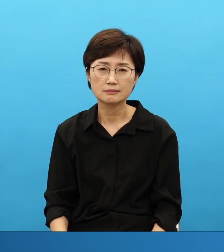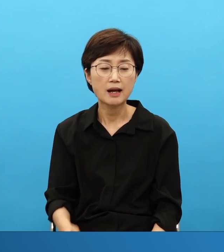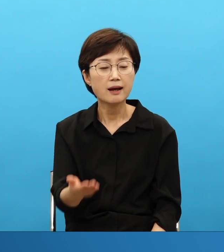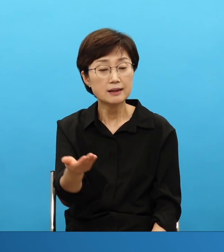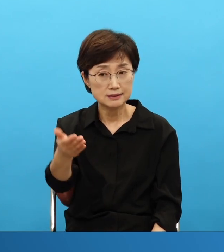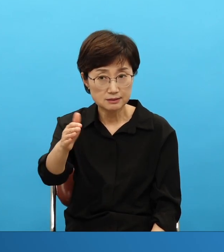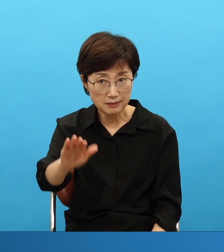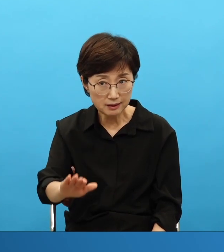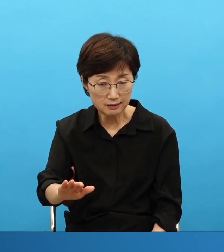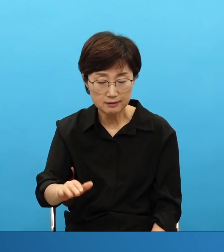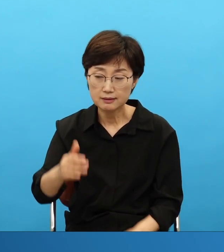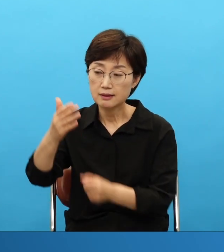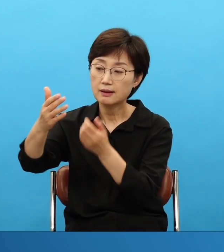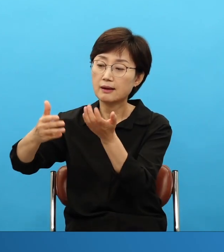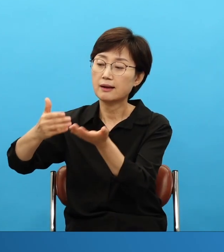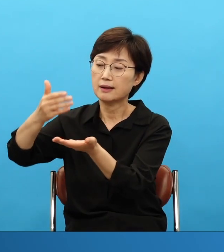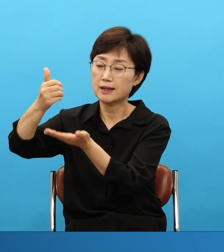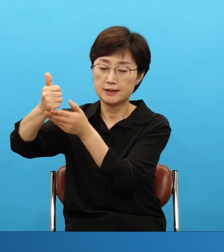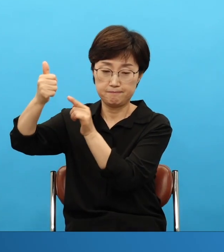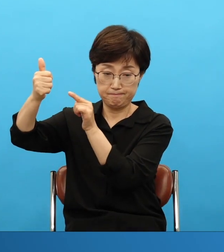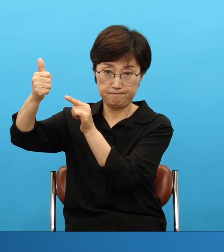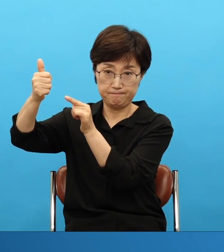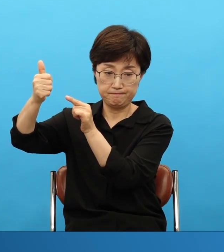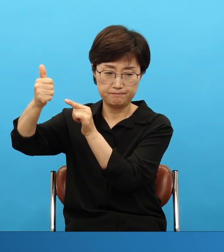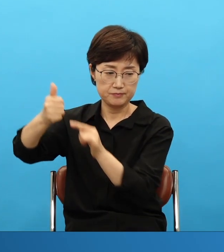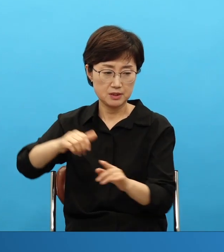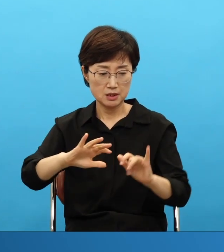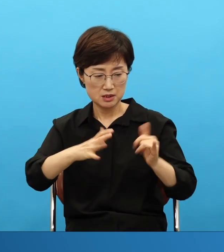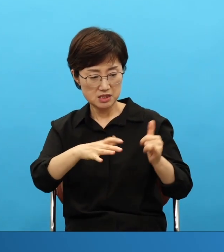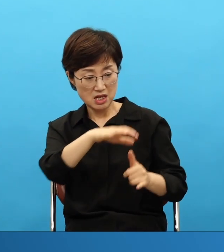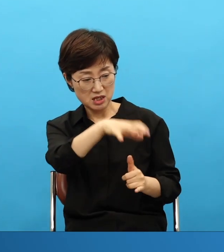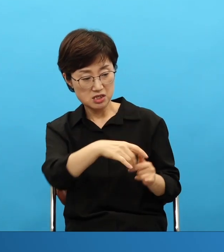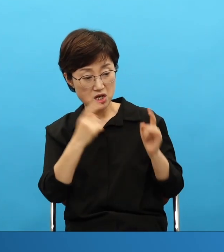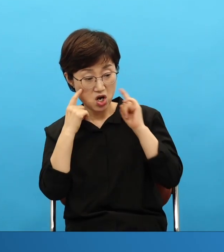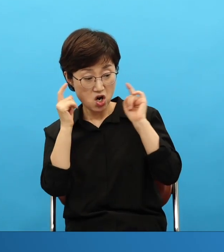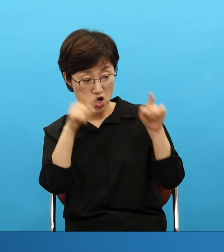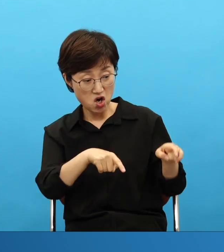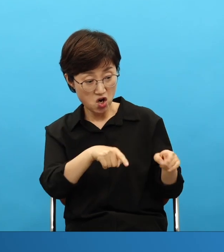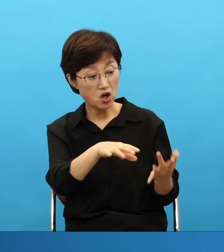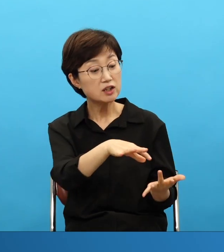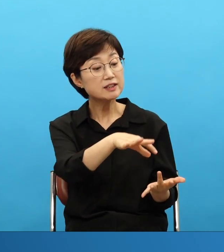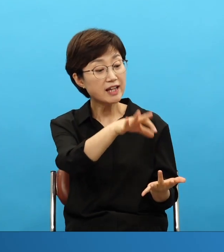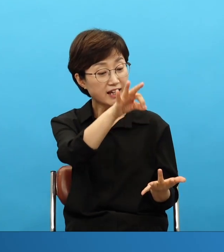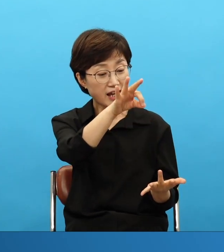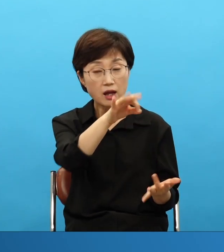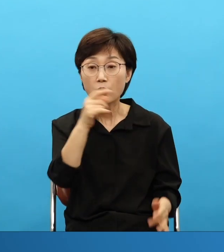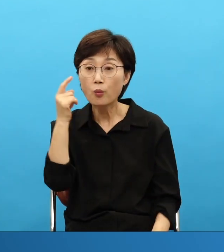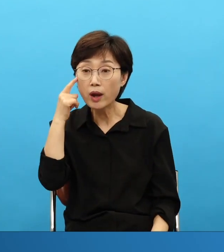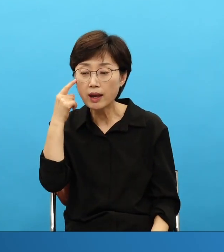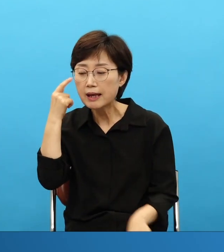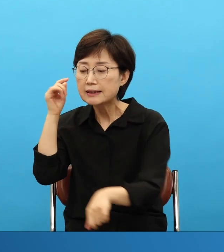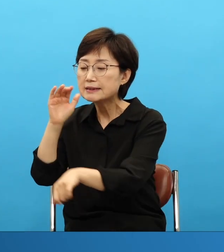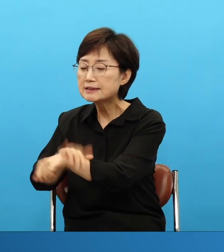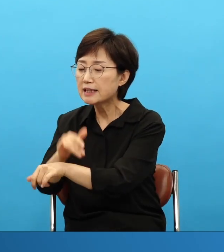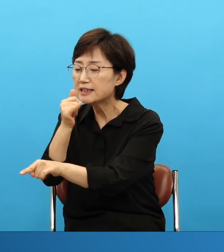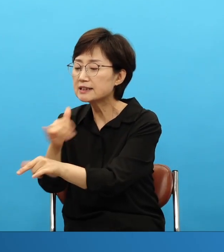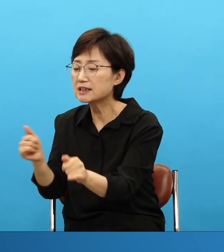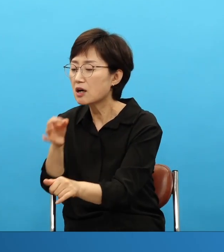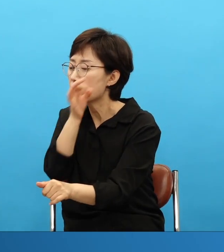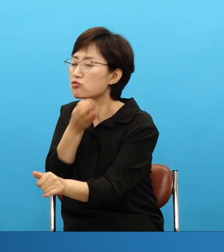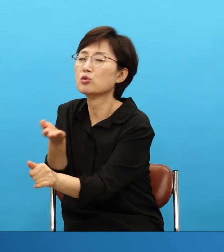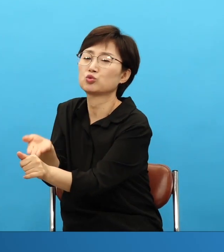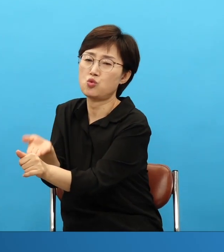그러나 하나님께서 세상에 미련한 것 하서 지혜 있는 자들을 부끄럽게 하지고 세상에 약한 것을 하서 강한자를